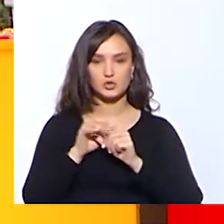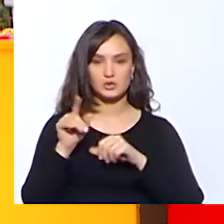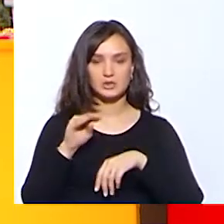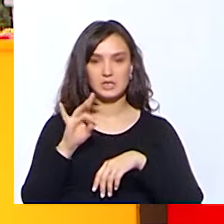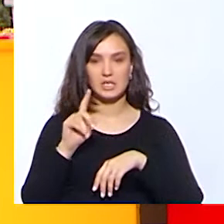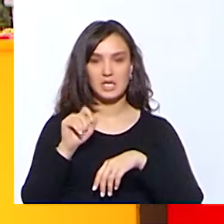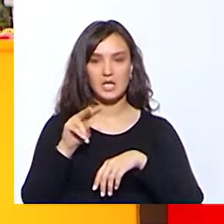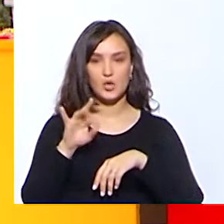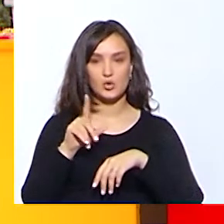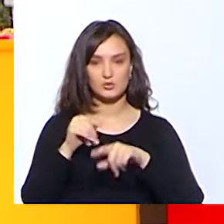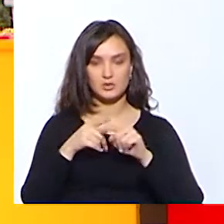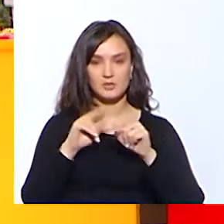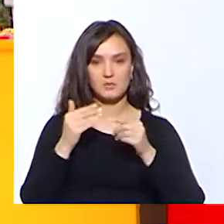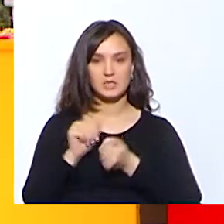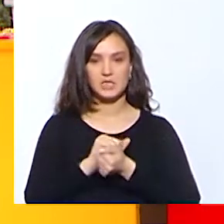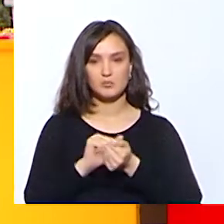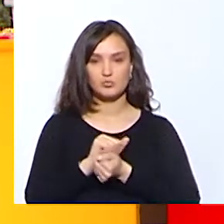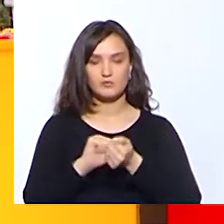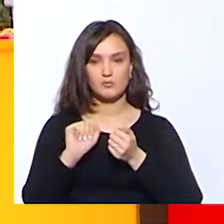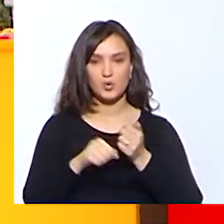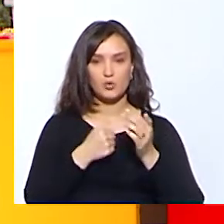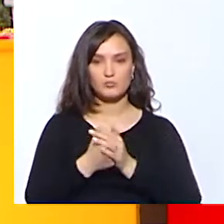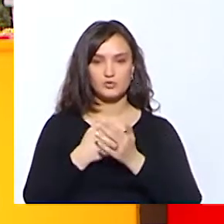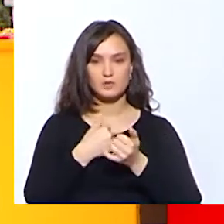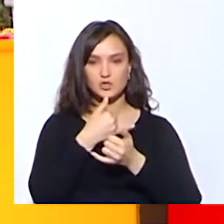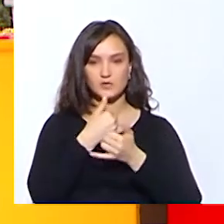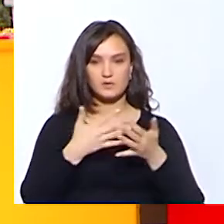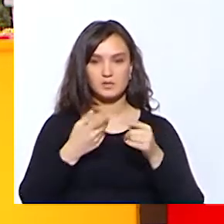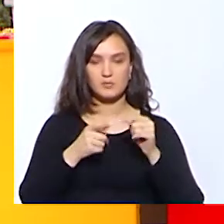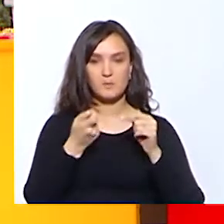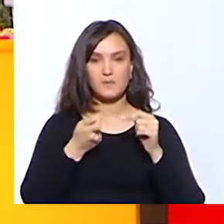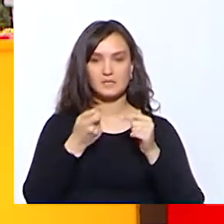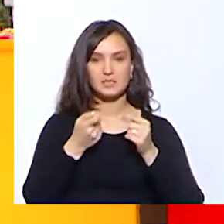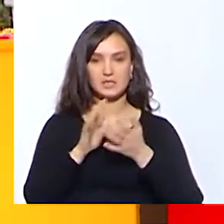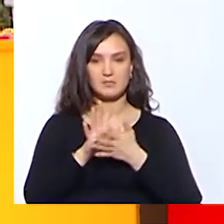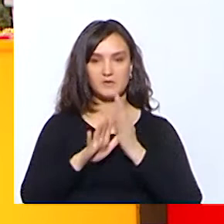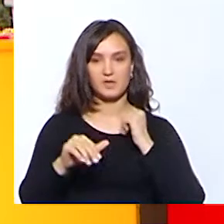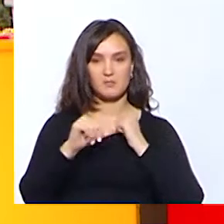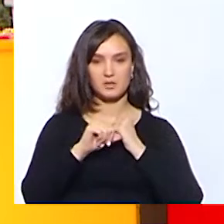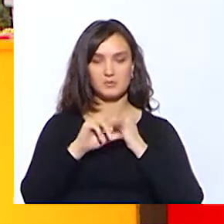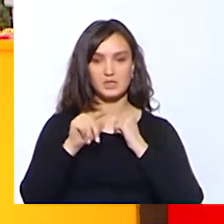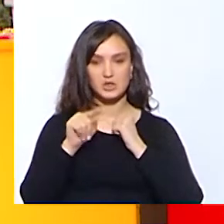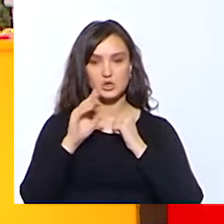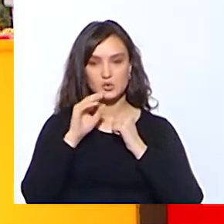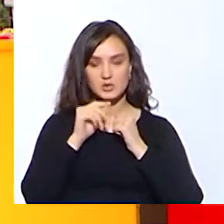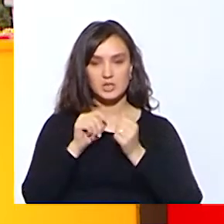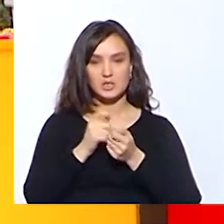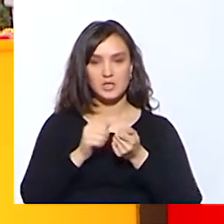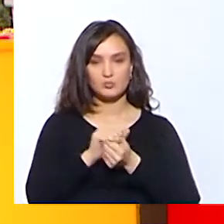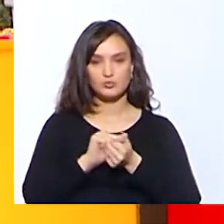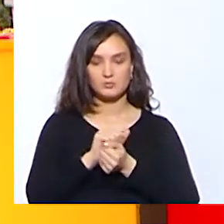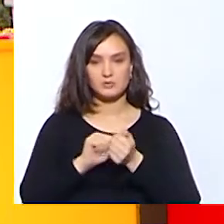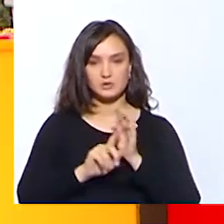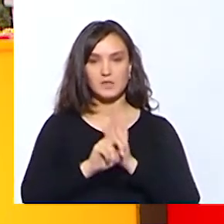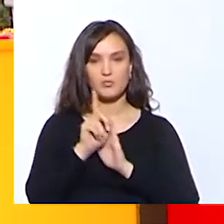ტრეხალოზა და მათი გადამუშავება ბოლომდე ჩვენ არ შეგვიძლია ხოლმე. ბაქტერიები გვეხმარებიან და ისინი როდესაც გადაამუშავებენ,